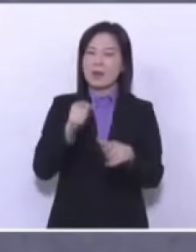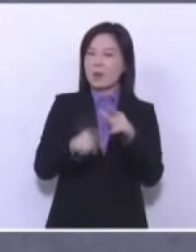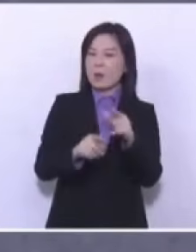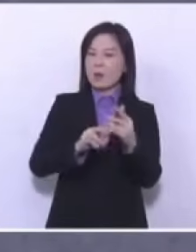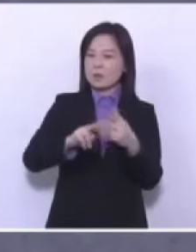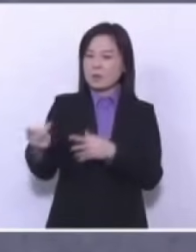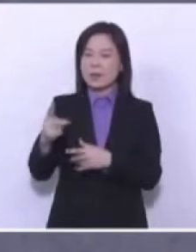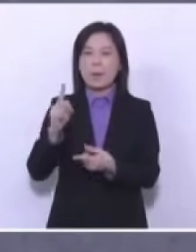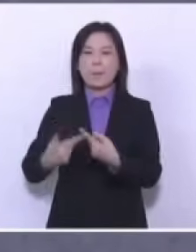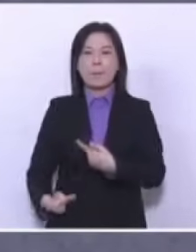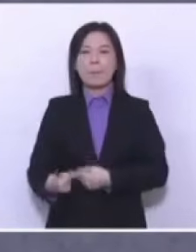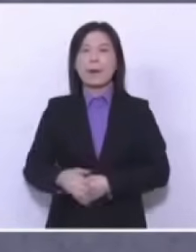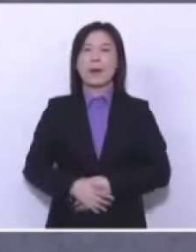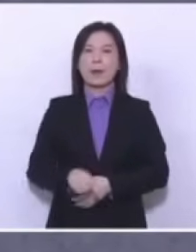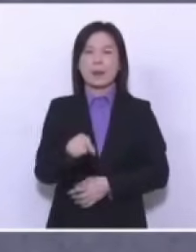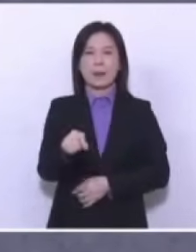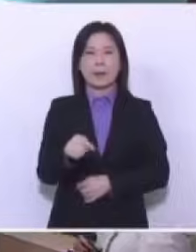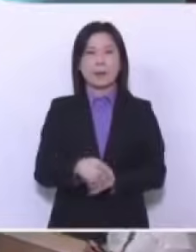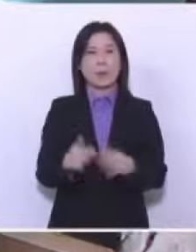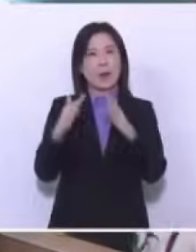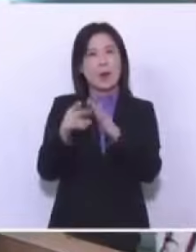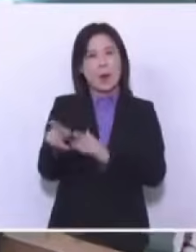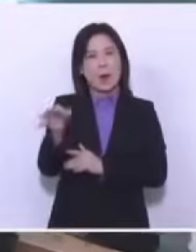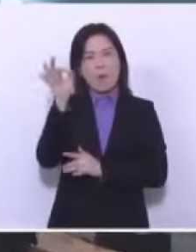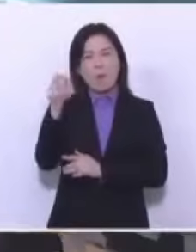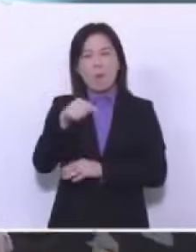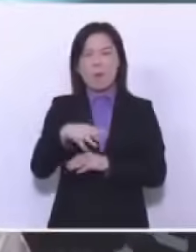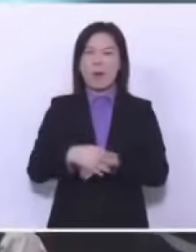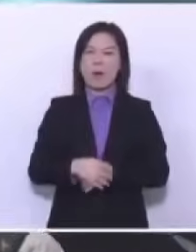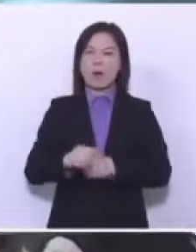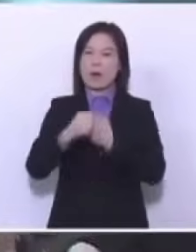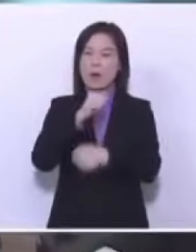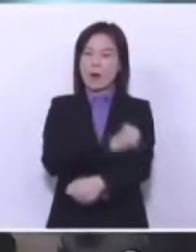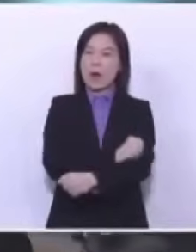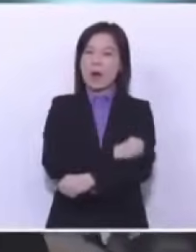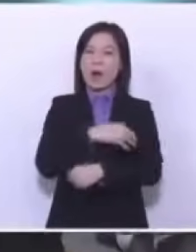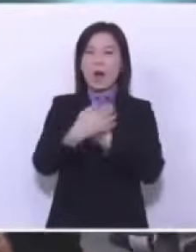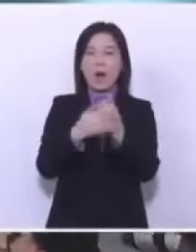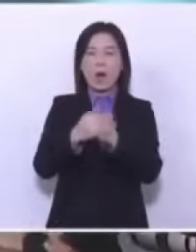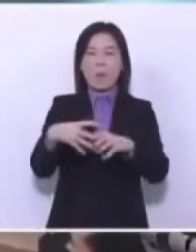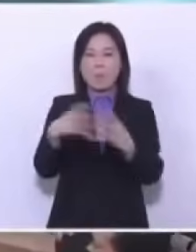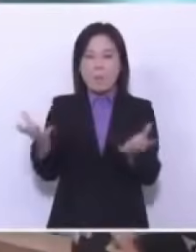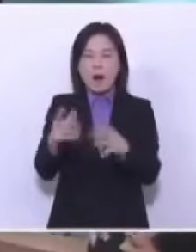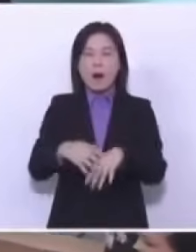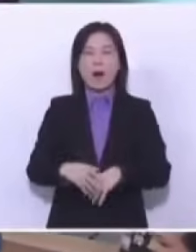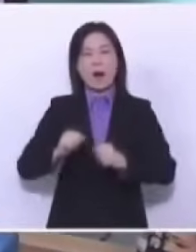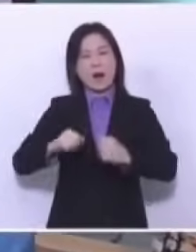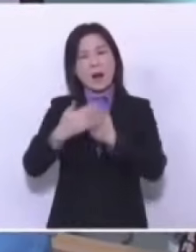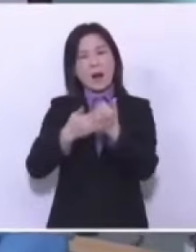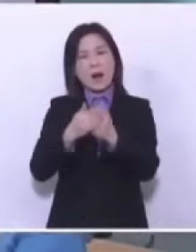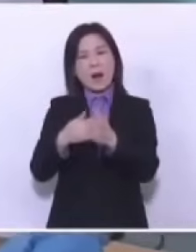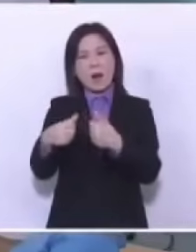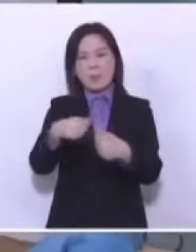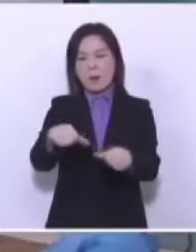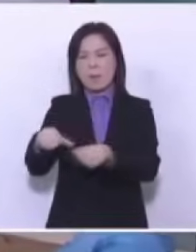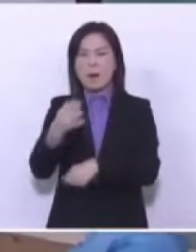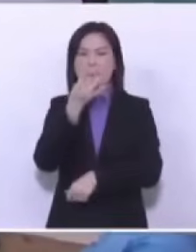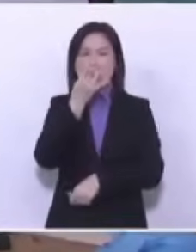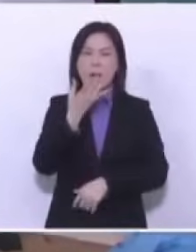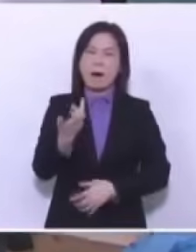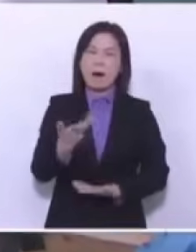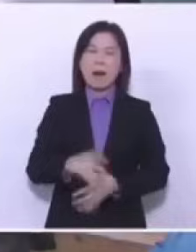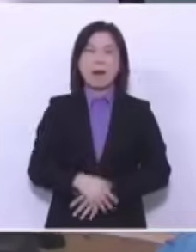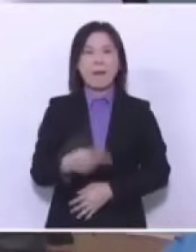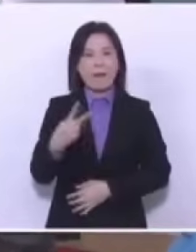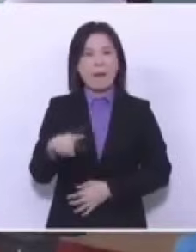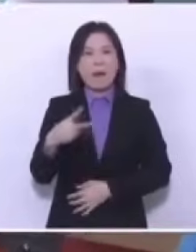价、国债大幅增加、劳保即将破产，还有健保费用无法控制，还有